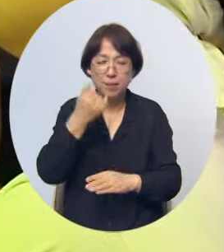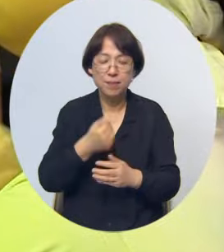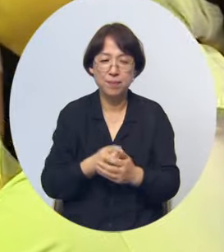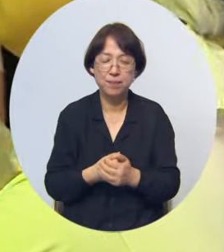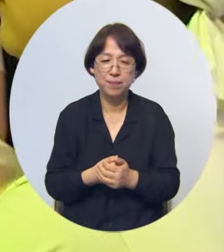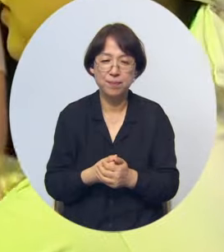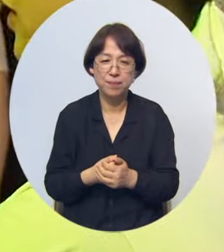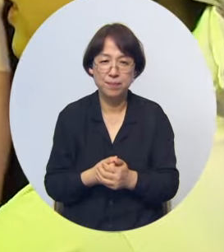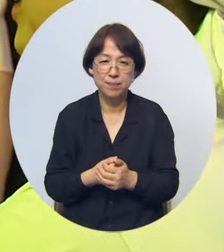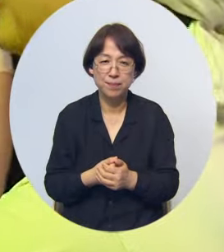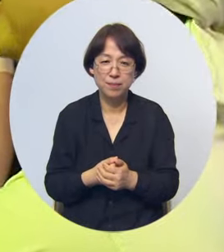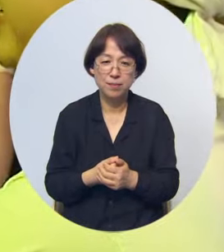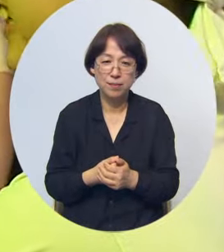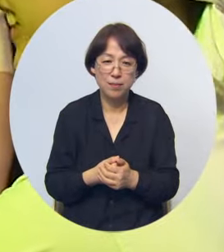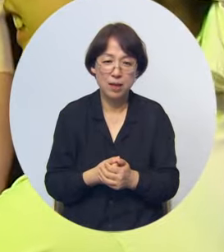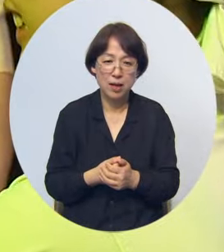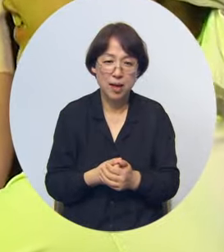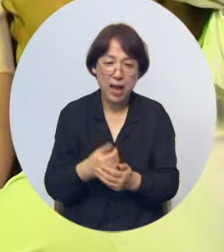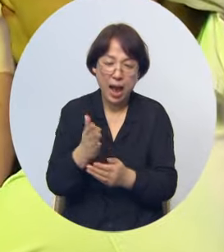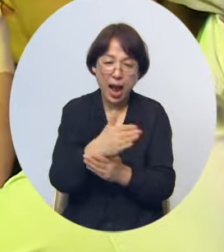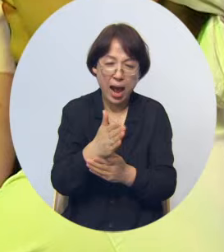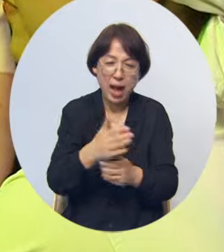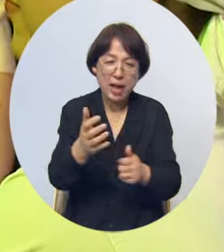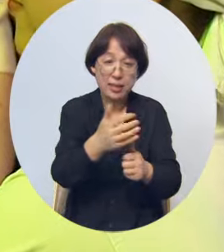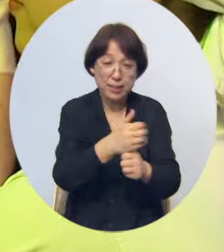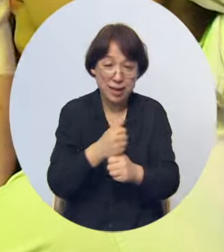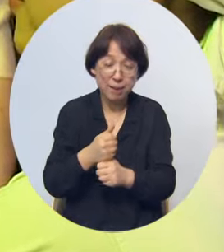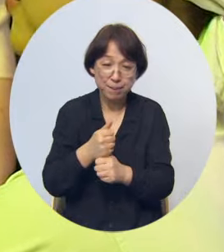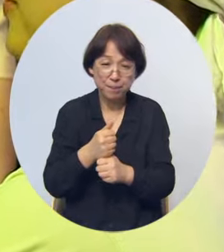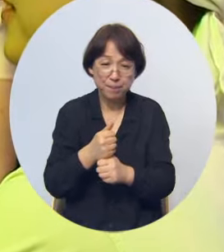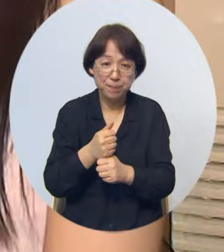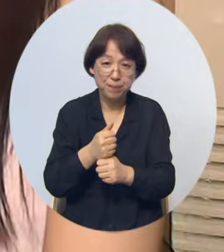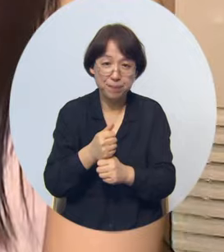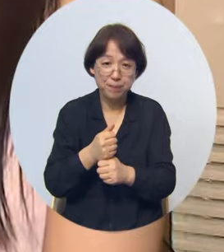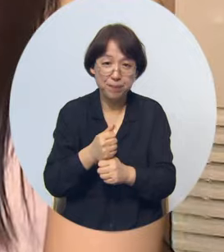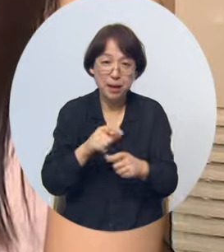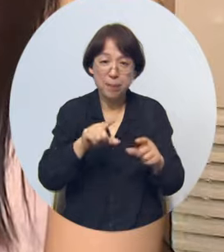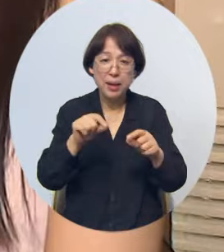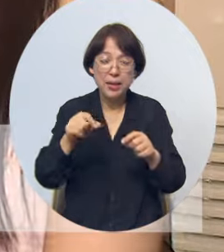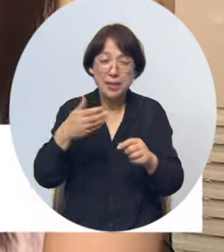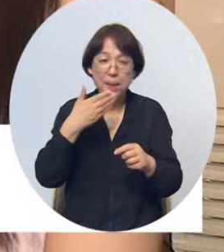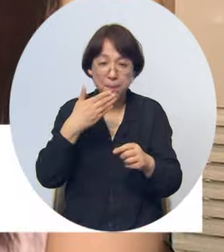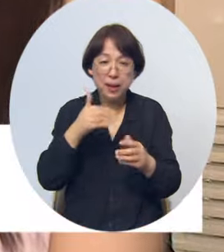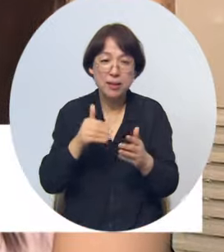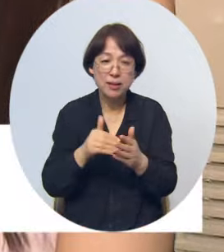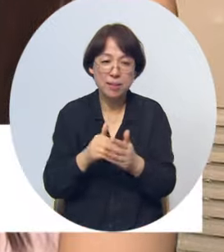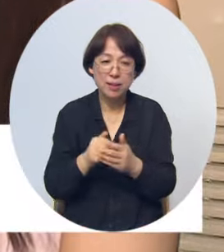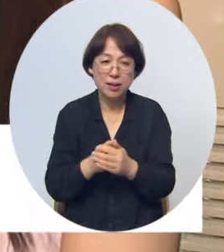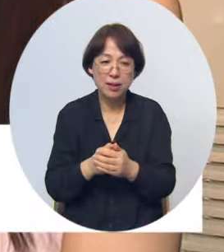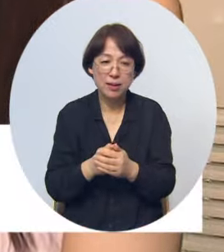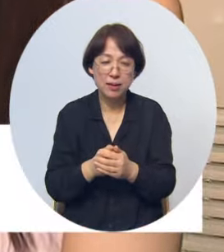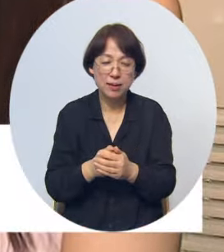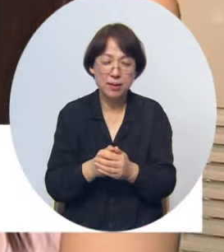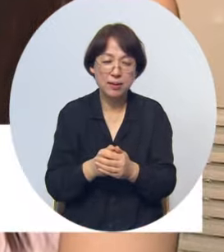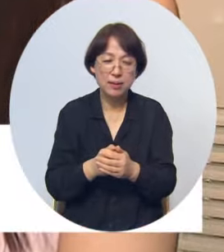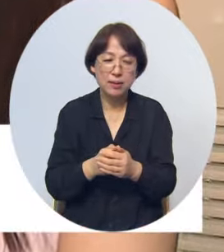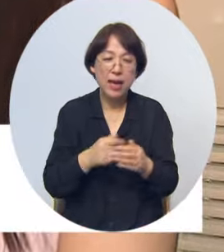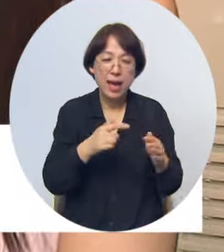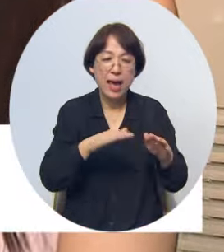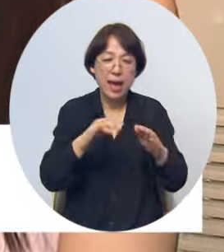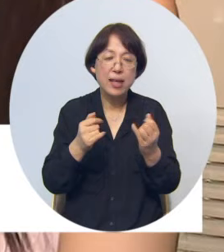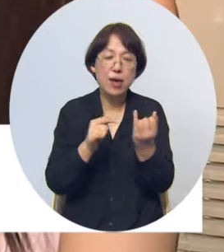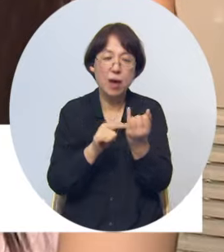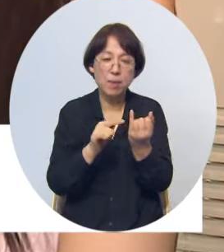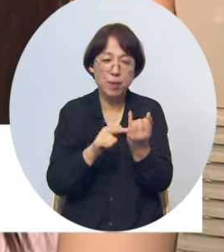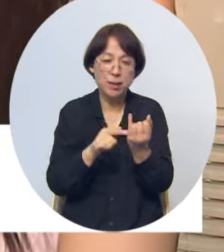해녀들이 물질에 잡은 싱싱한 수산물로 꾸린 식탁도 맛봤습니다. 해녀 할머니의 그 과거부터 현재까지의